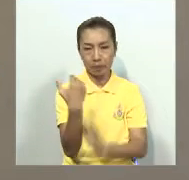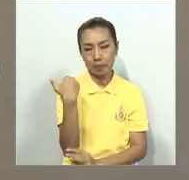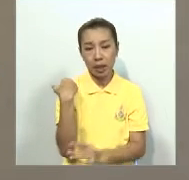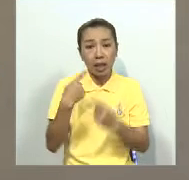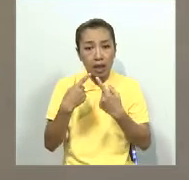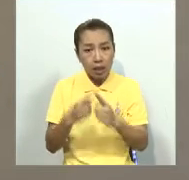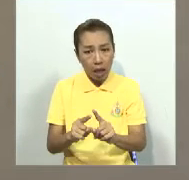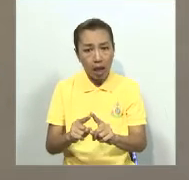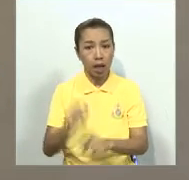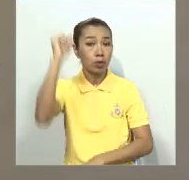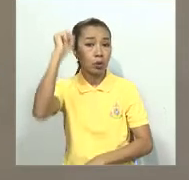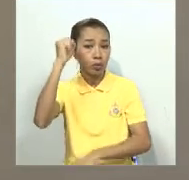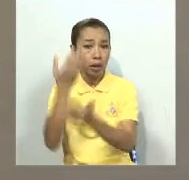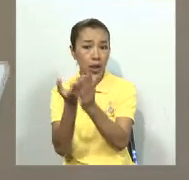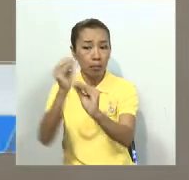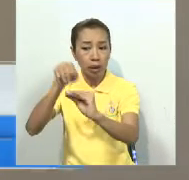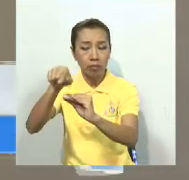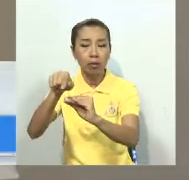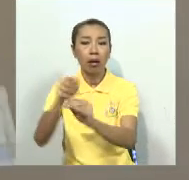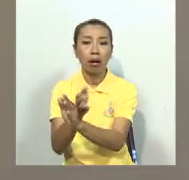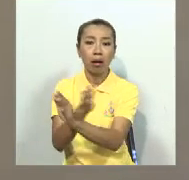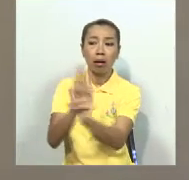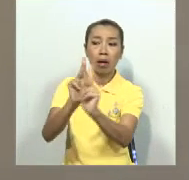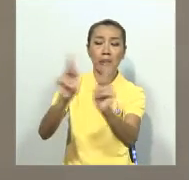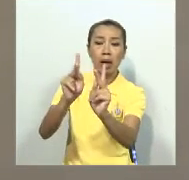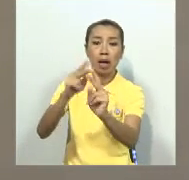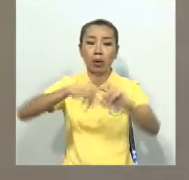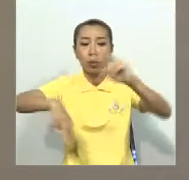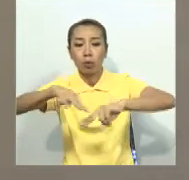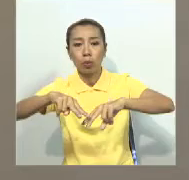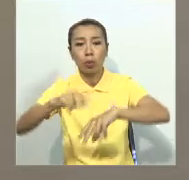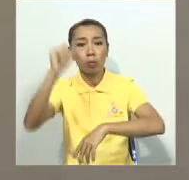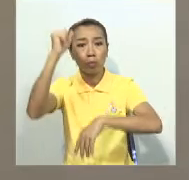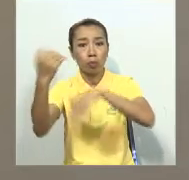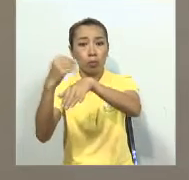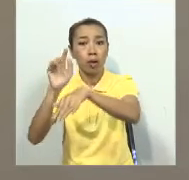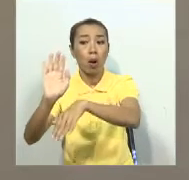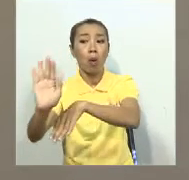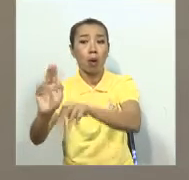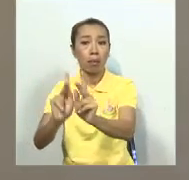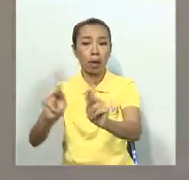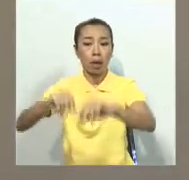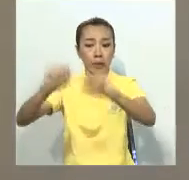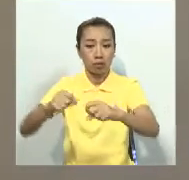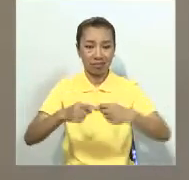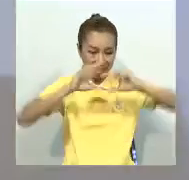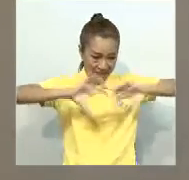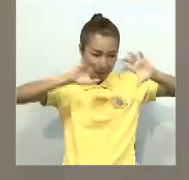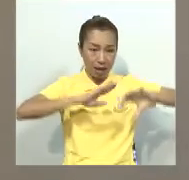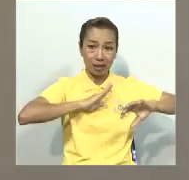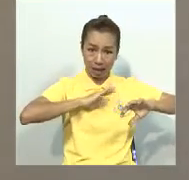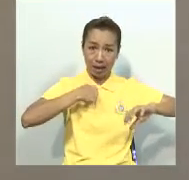ครับแต่การขึ้นค่าโดยสารทั้งหมดนั้นเป็นไปตามมติของคณะกรรมการควบคุมการขนส่งทางบกนะครับไม่ใช่รัฐบาลไปขึ้นราคาหลังจาก